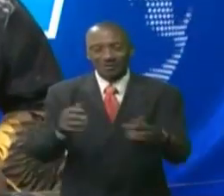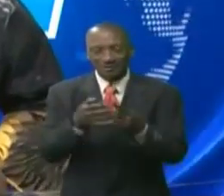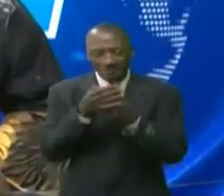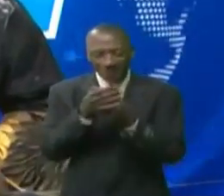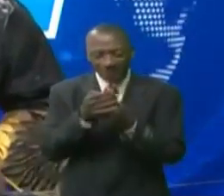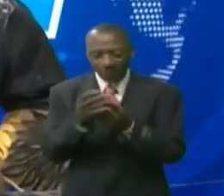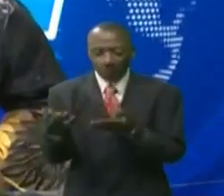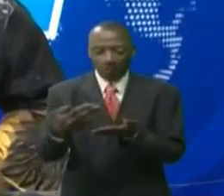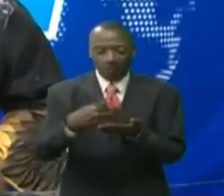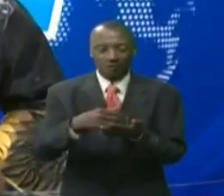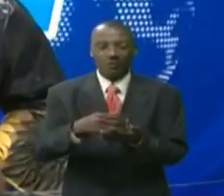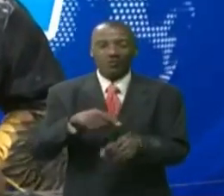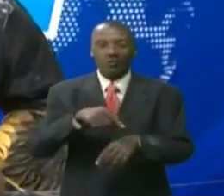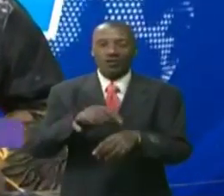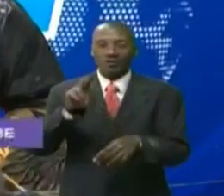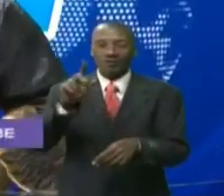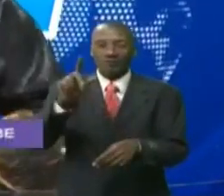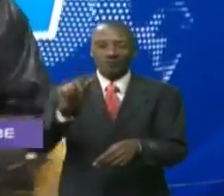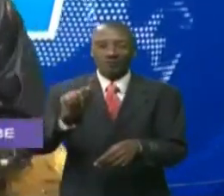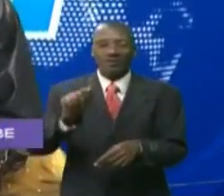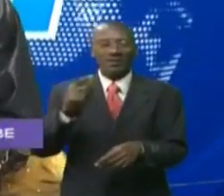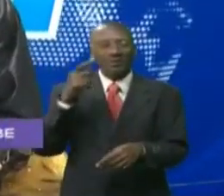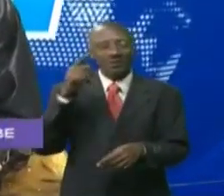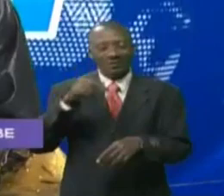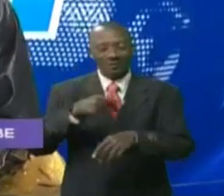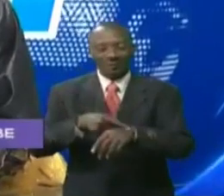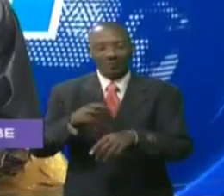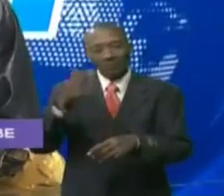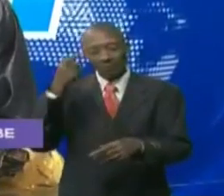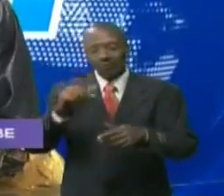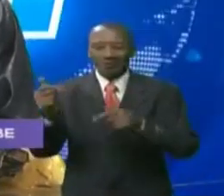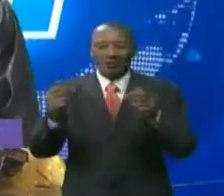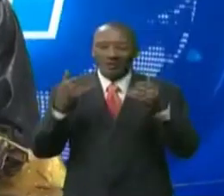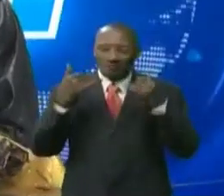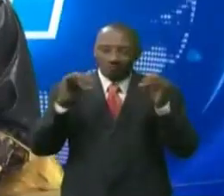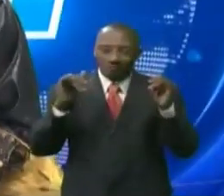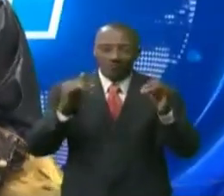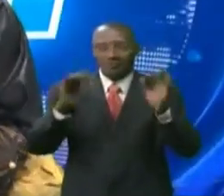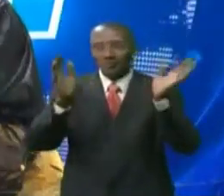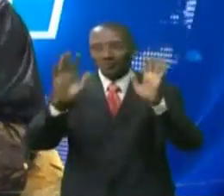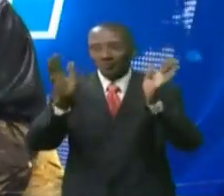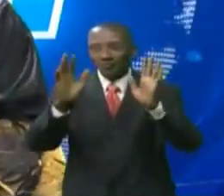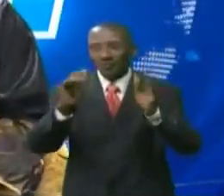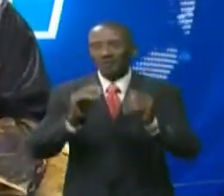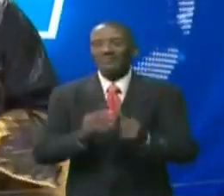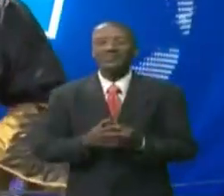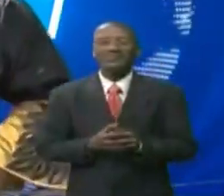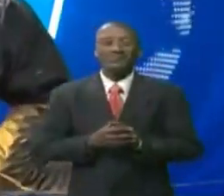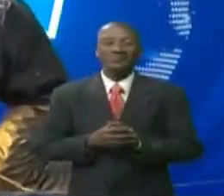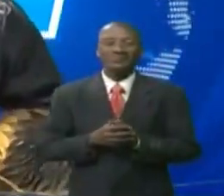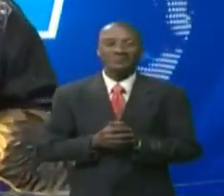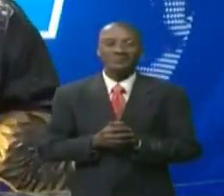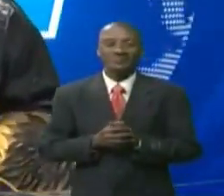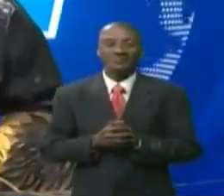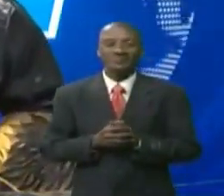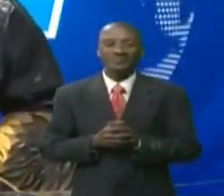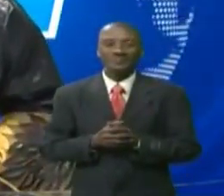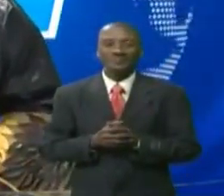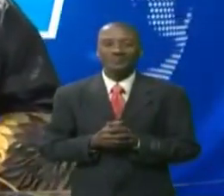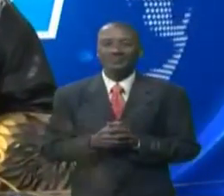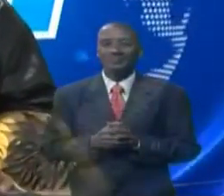partout à travers le monde 20h niangi pour la suite de l'actualité excellente suite de programme à toutes et à tous